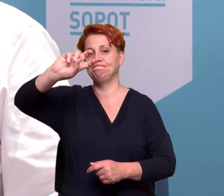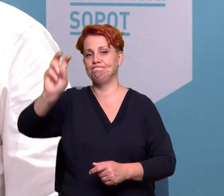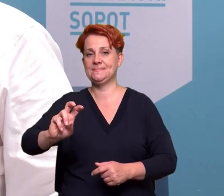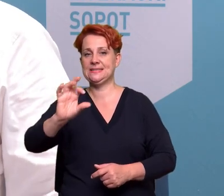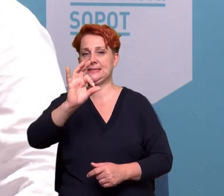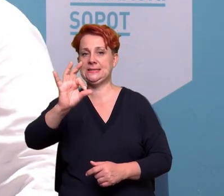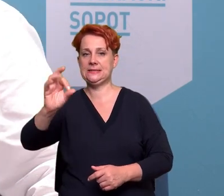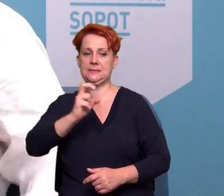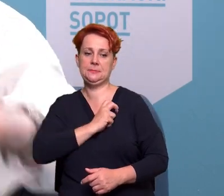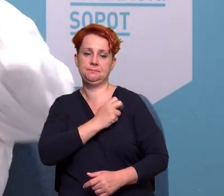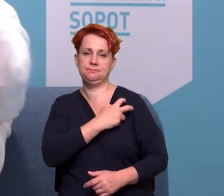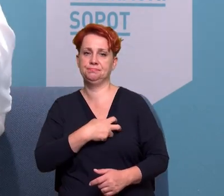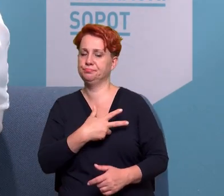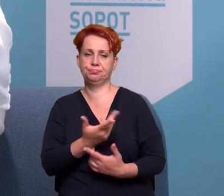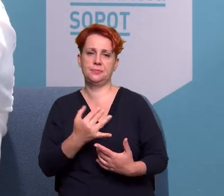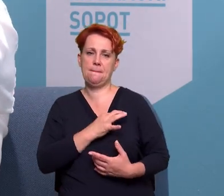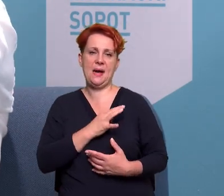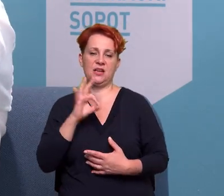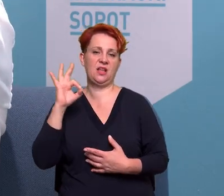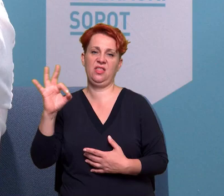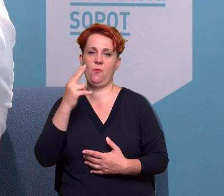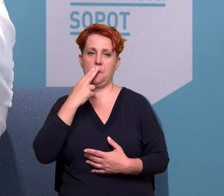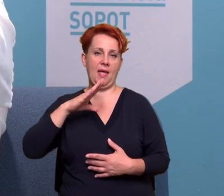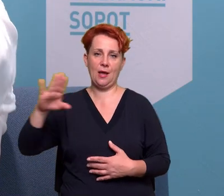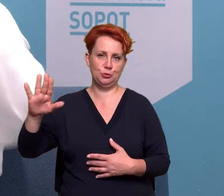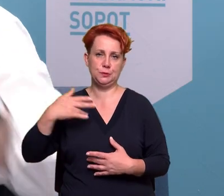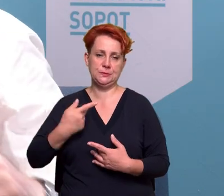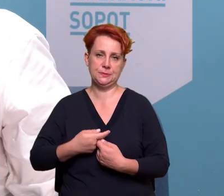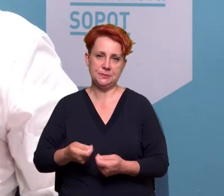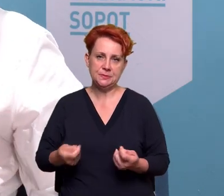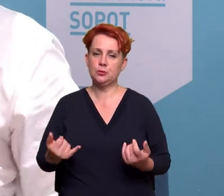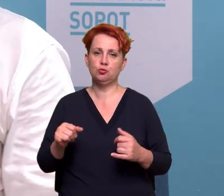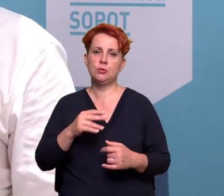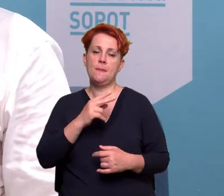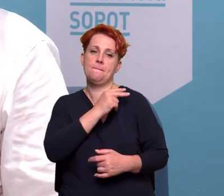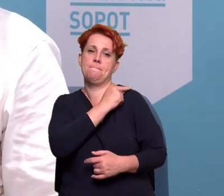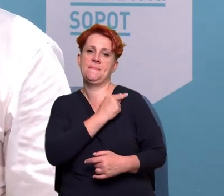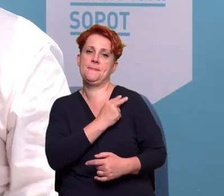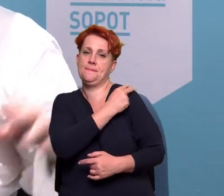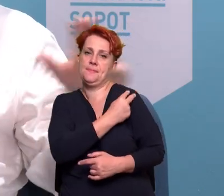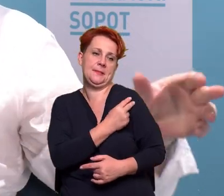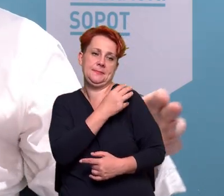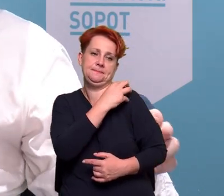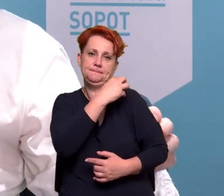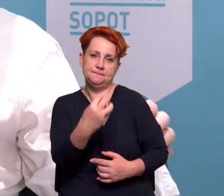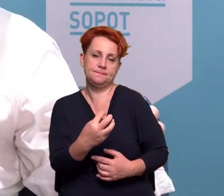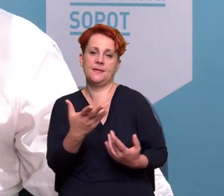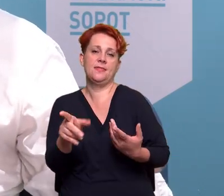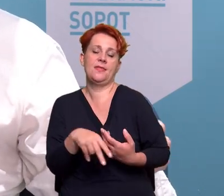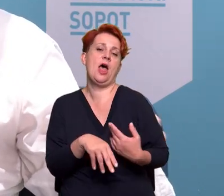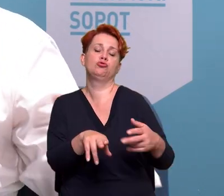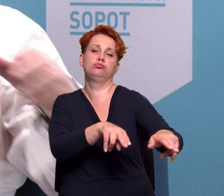rozmaitymi emblematami partii nazistowskiej, naszywkami z mundurów, bagnetami,